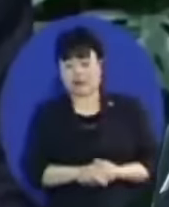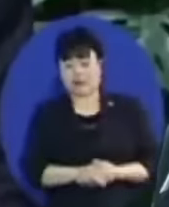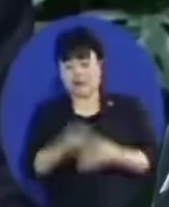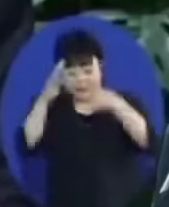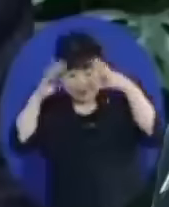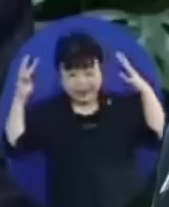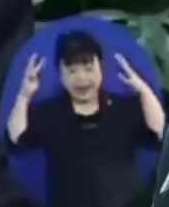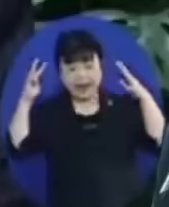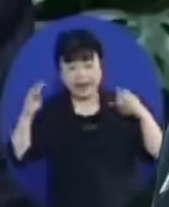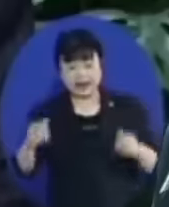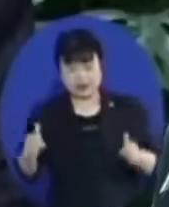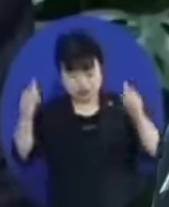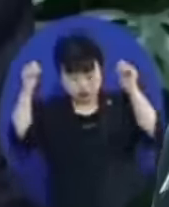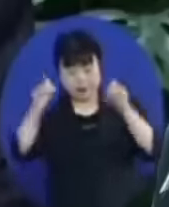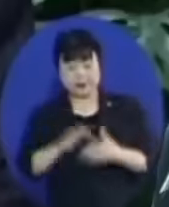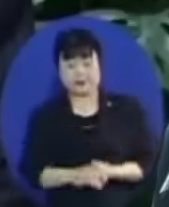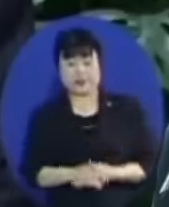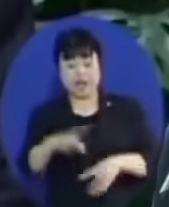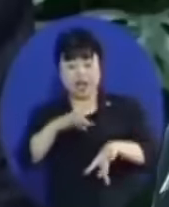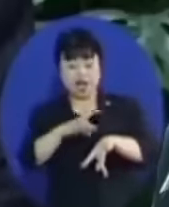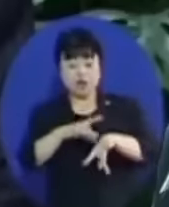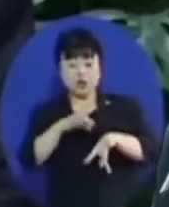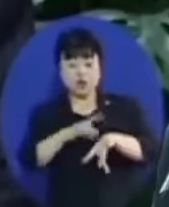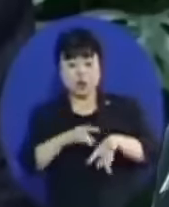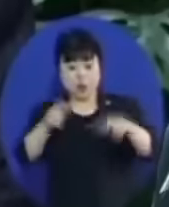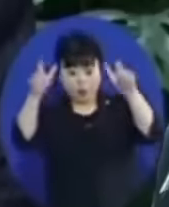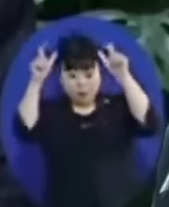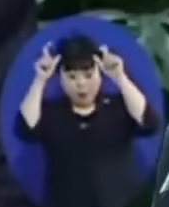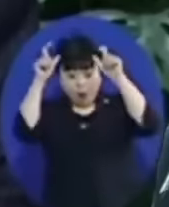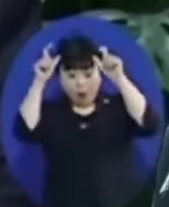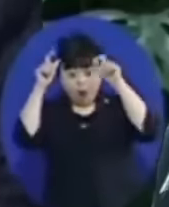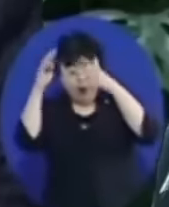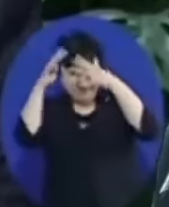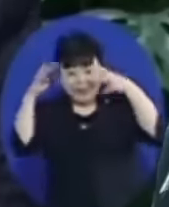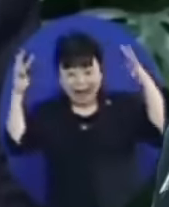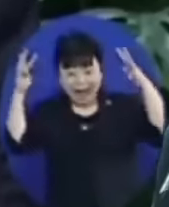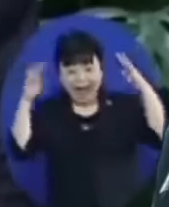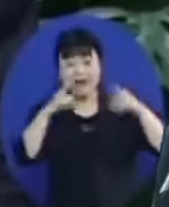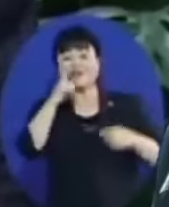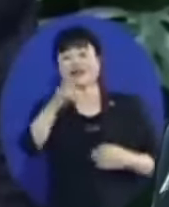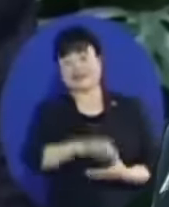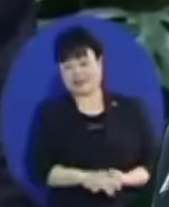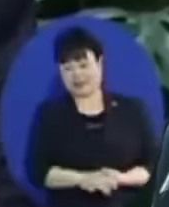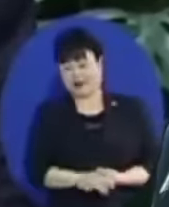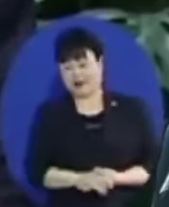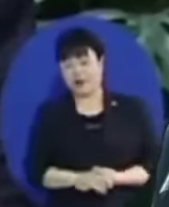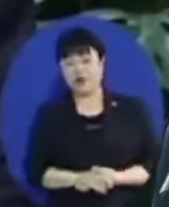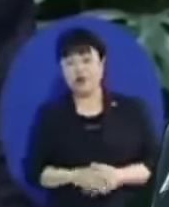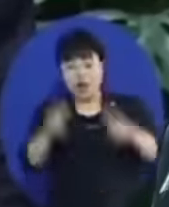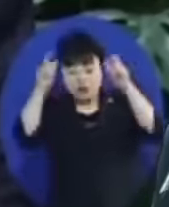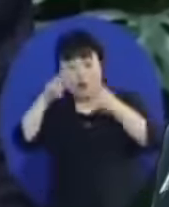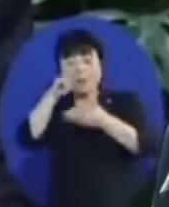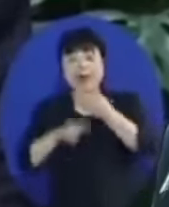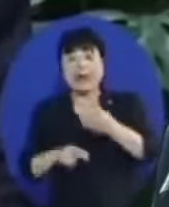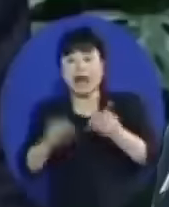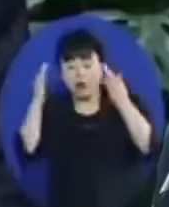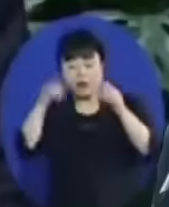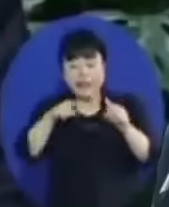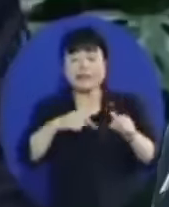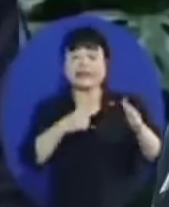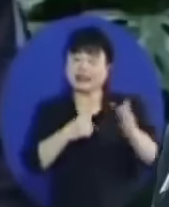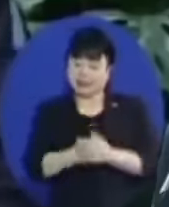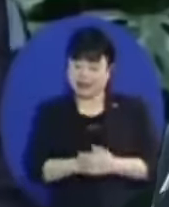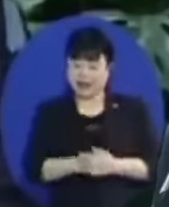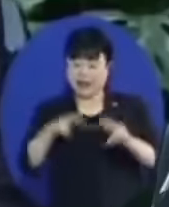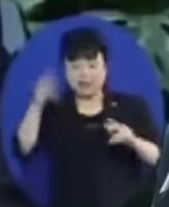대학을 우골대학이라 했습니다. 소벽따기 대학이라고 했습니다. 그렇게 교육을 시켰기 때문에 우리 한국이 오늘날 이와